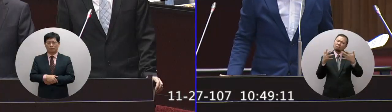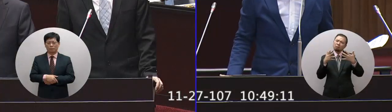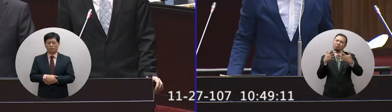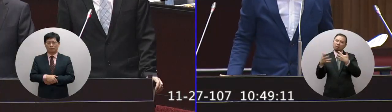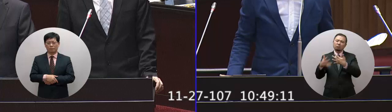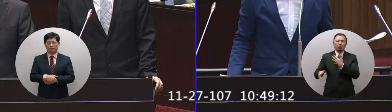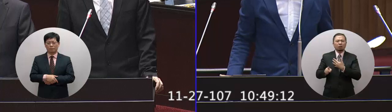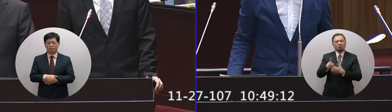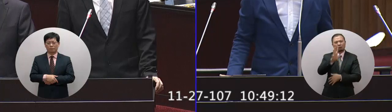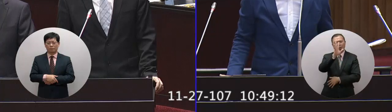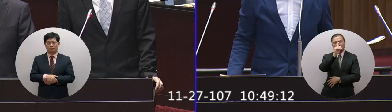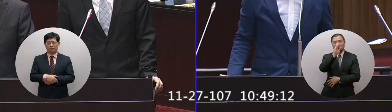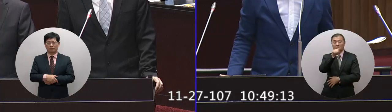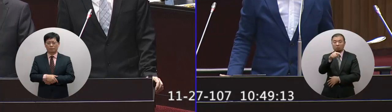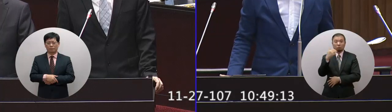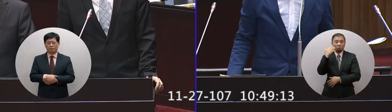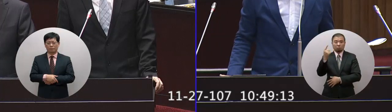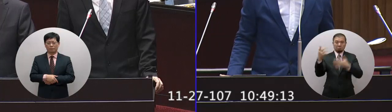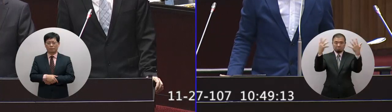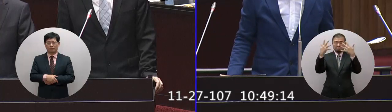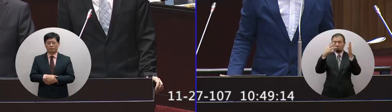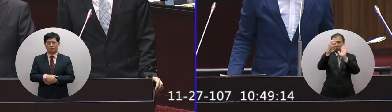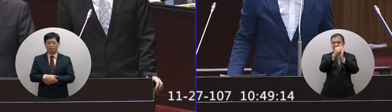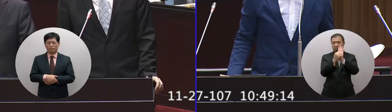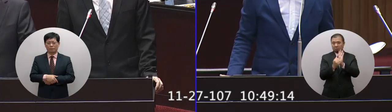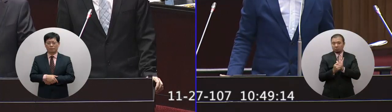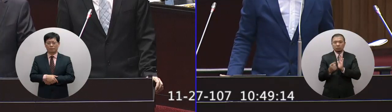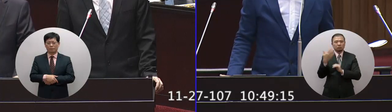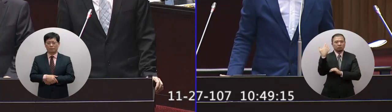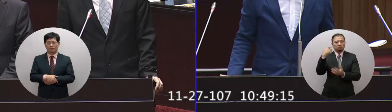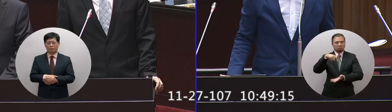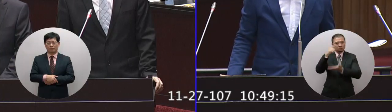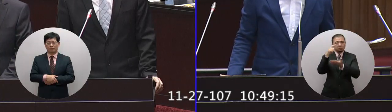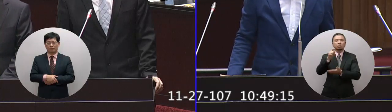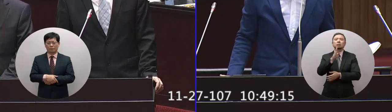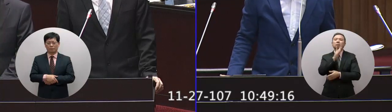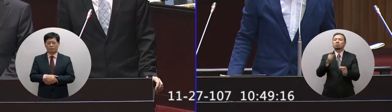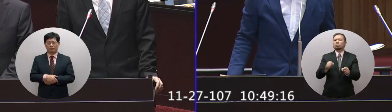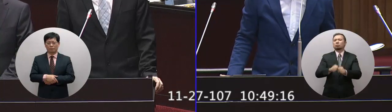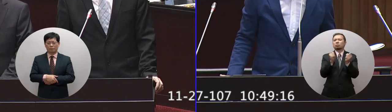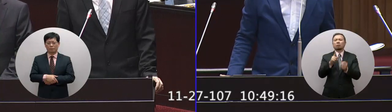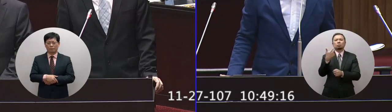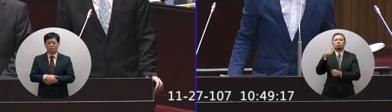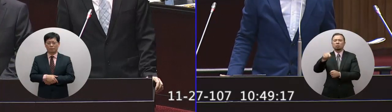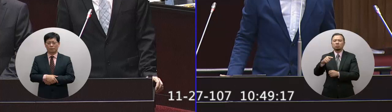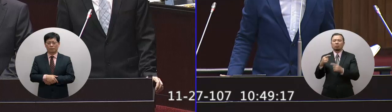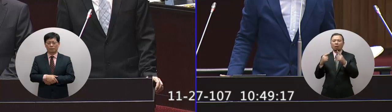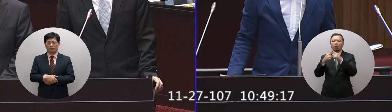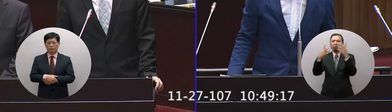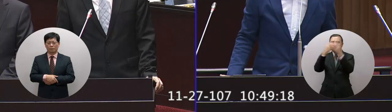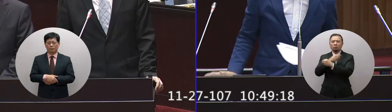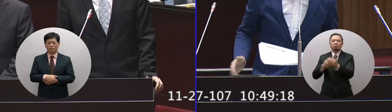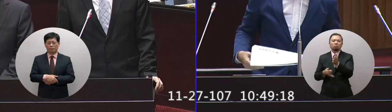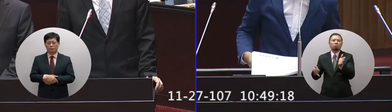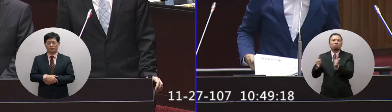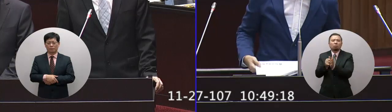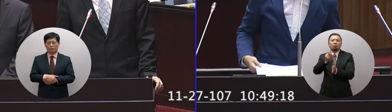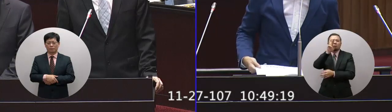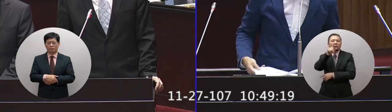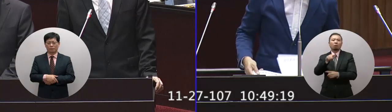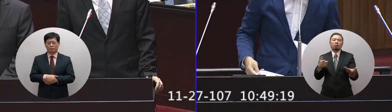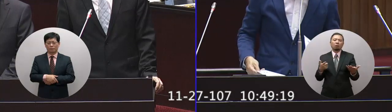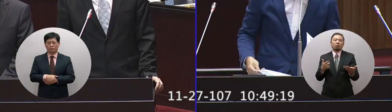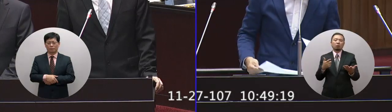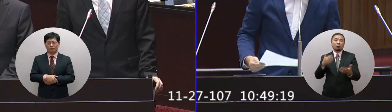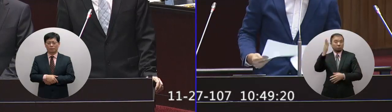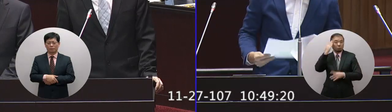怪？如果当时讲得很清楚，是故障，不是有人坐错车，就在头城停了，这个事情